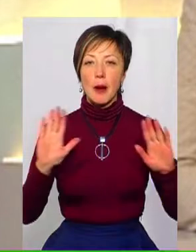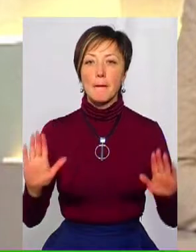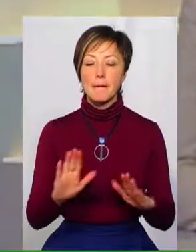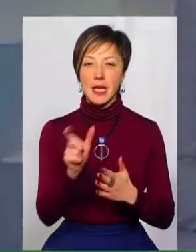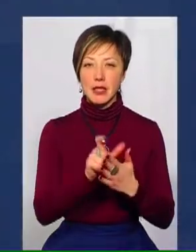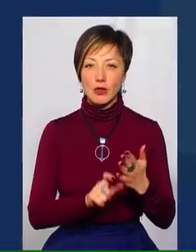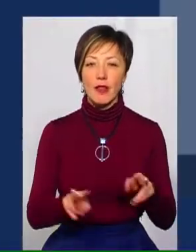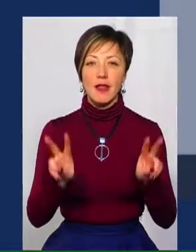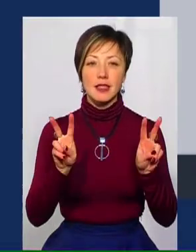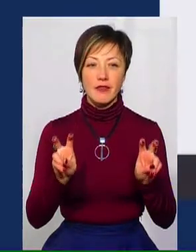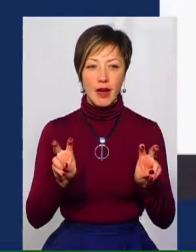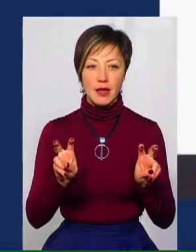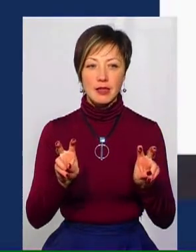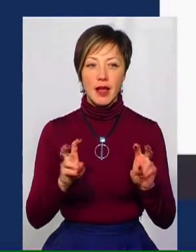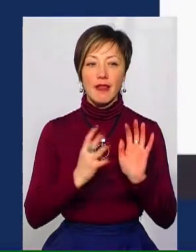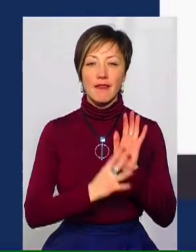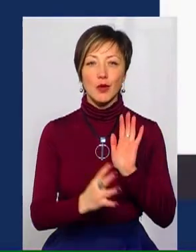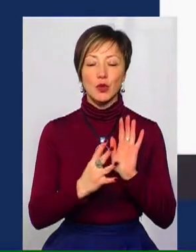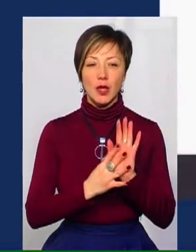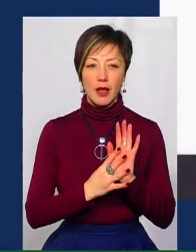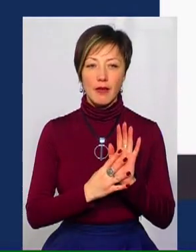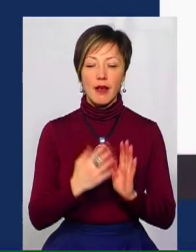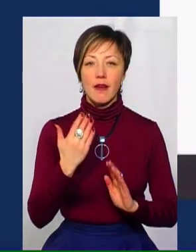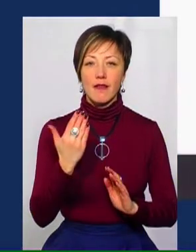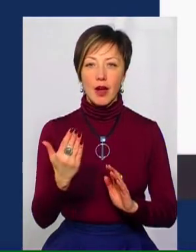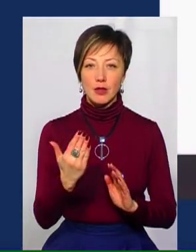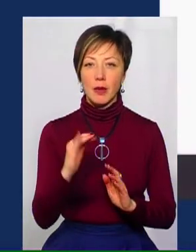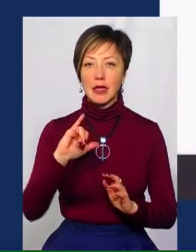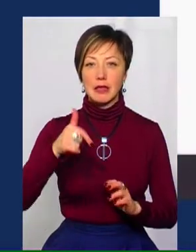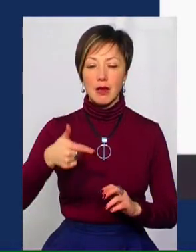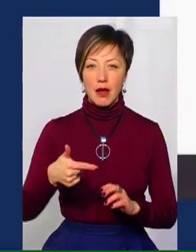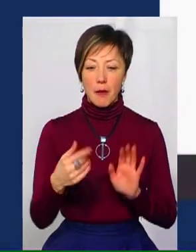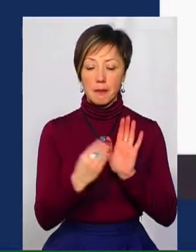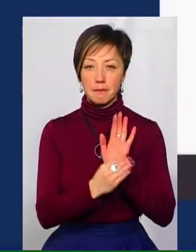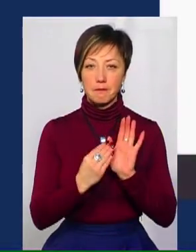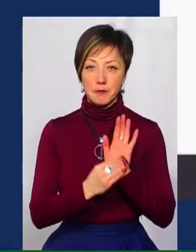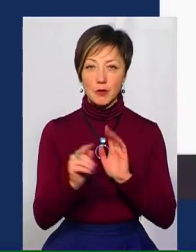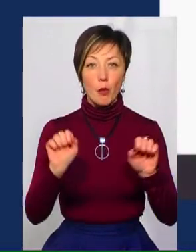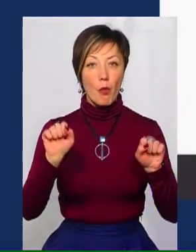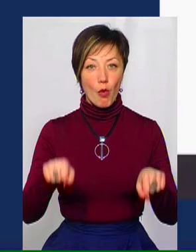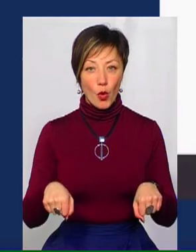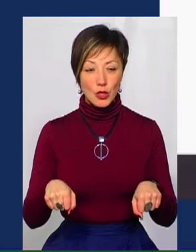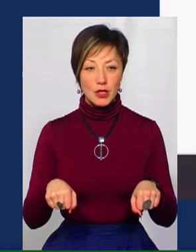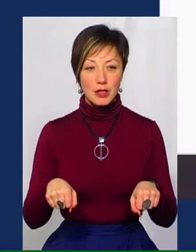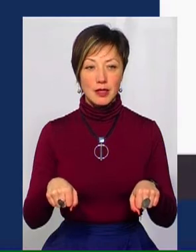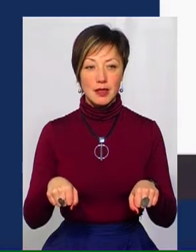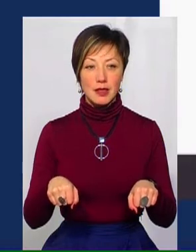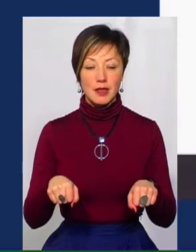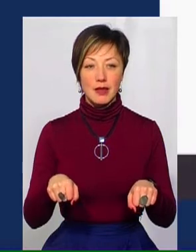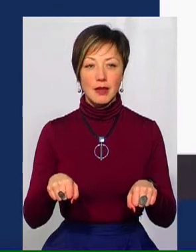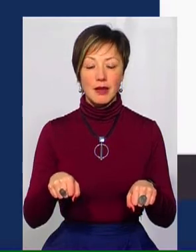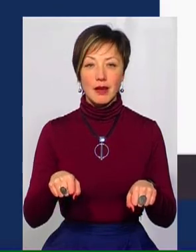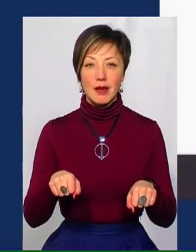що вона називається «99». В вашому інстаграмі ви пишете, що вона про те, що можна впасти, але завжди